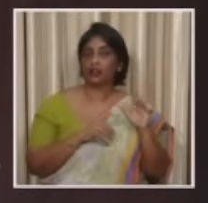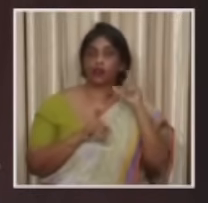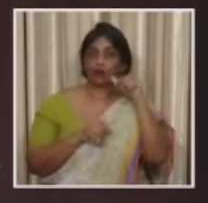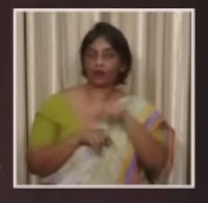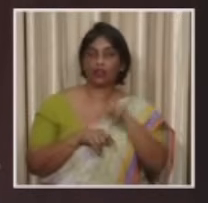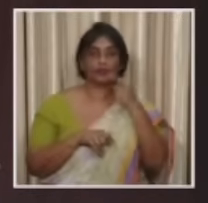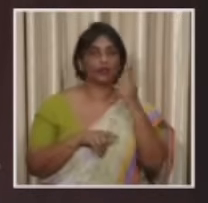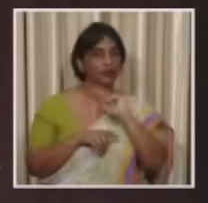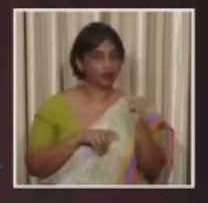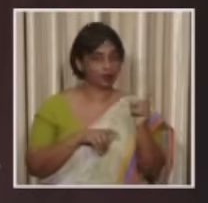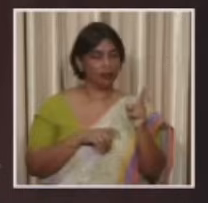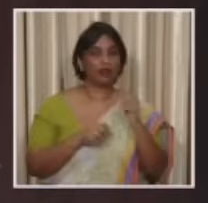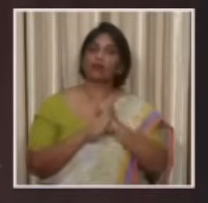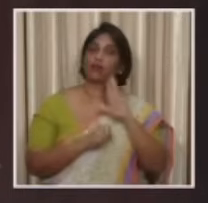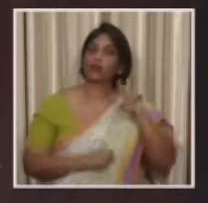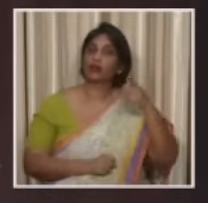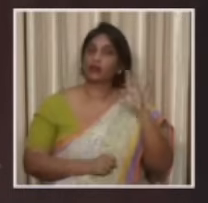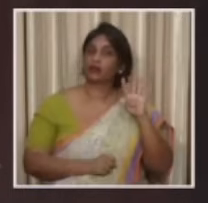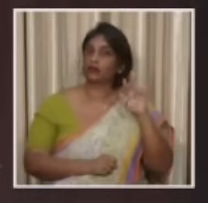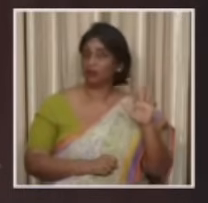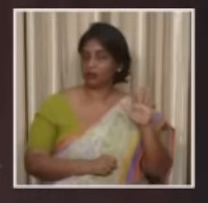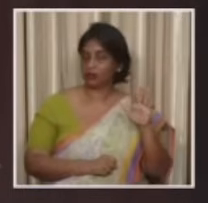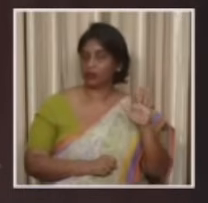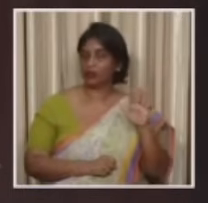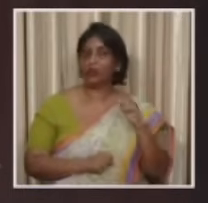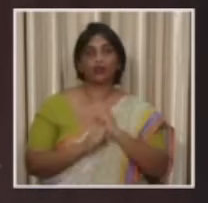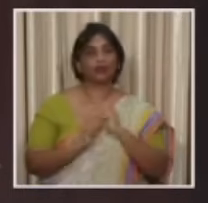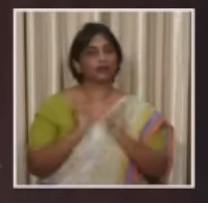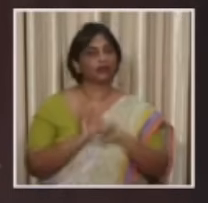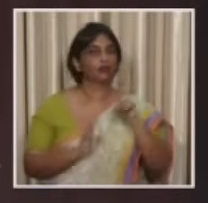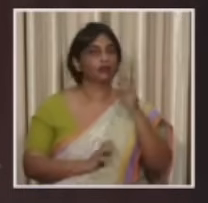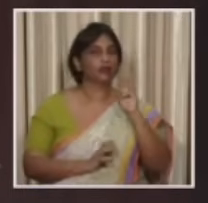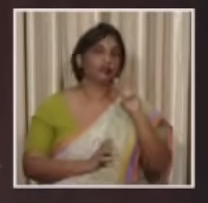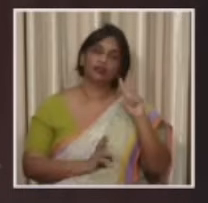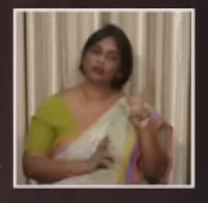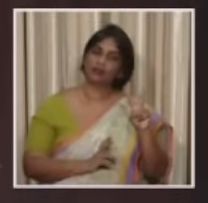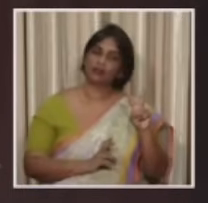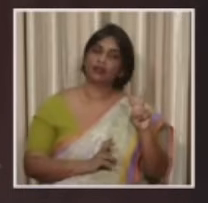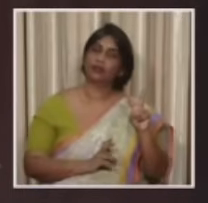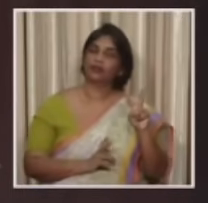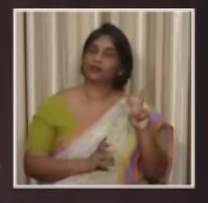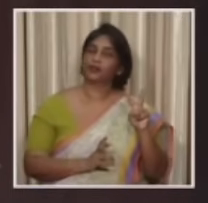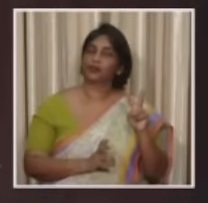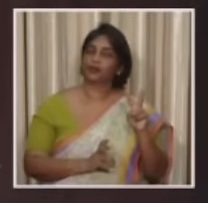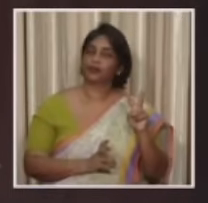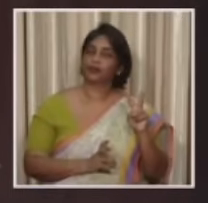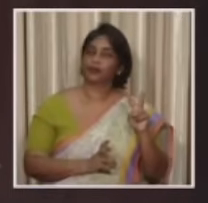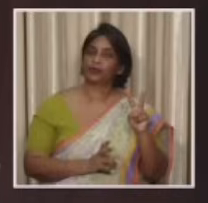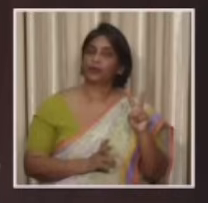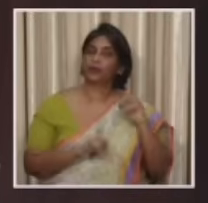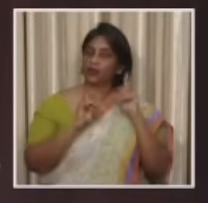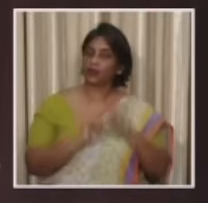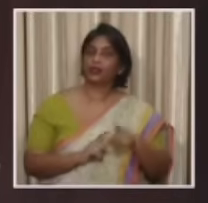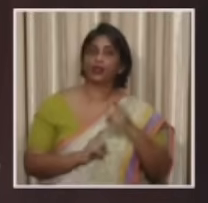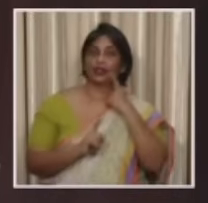දීලා තියෙනවා 110ක්, ගම්පහට 149ක්, ගාල්ලට 132ක්. ඊළඟට මේ විදිහට